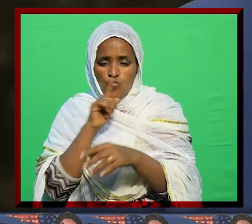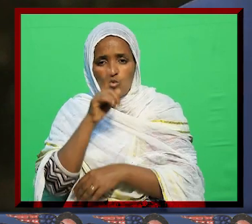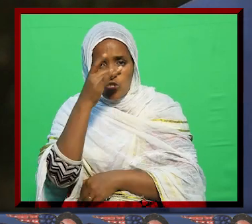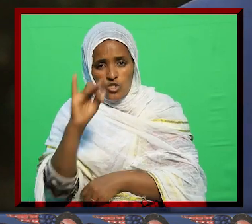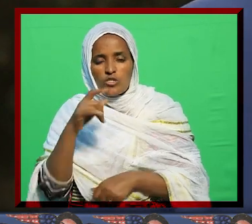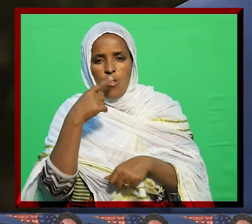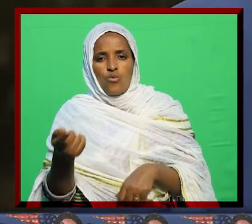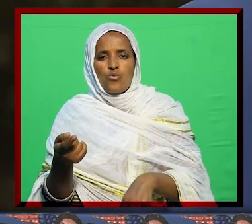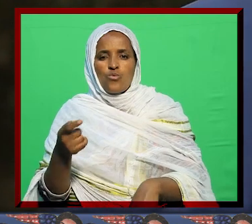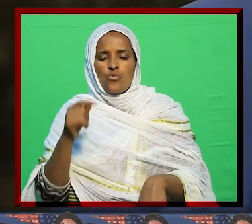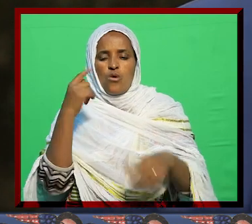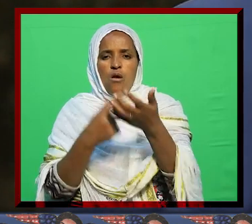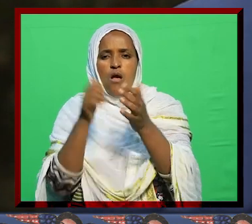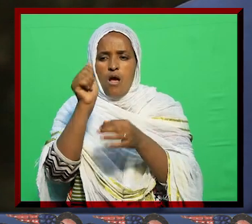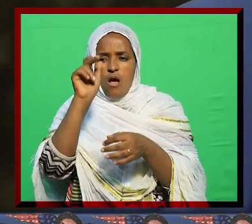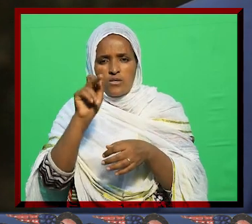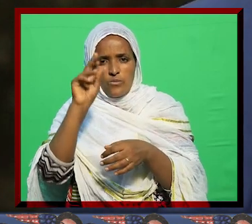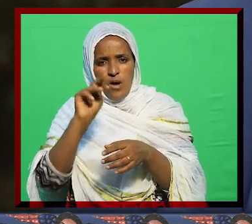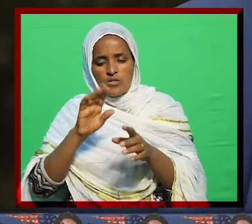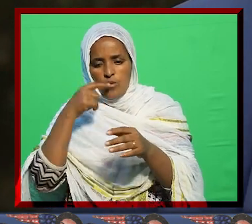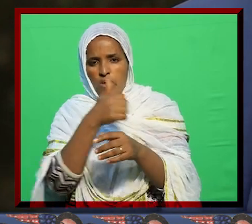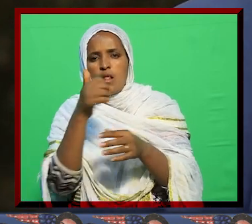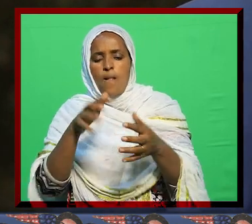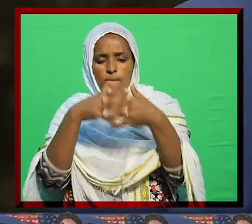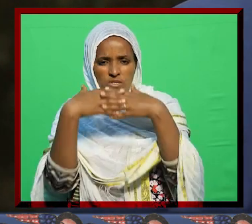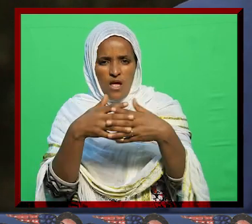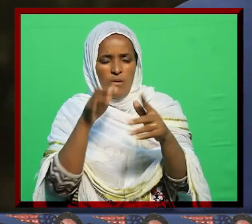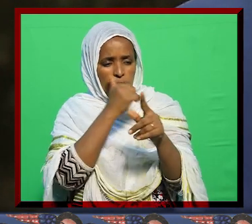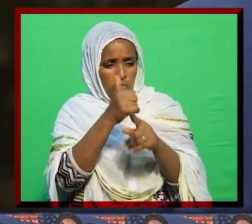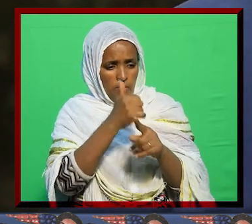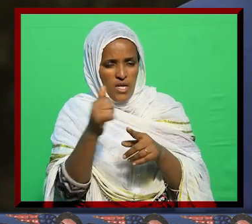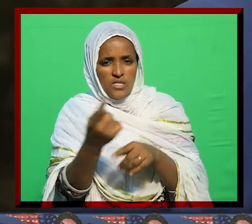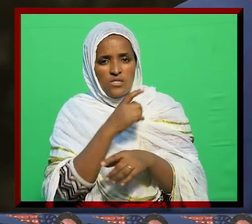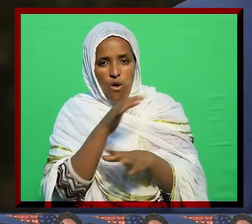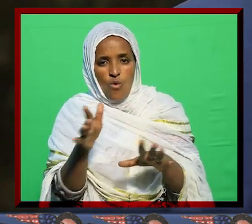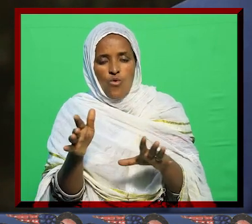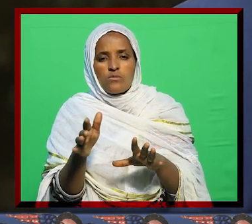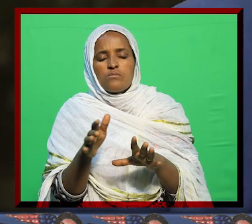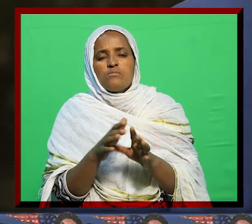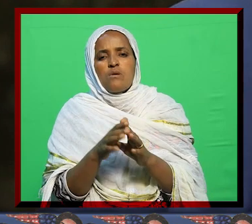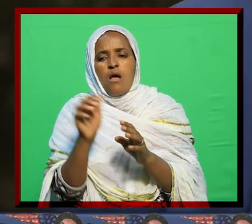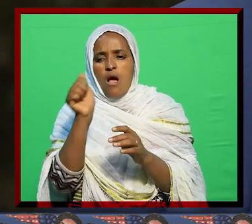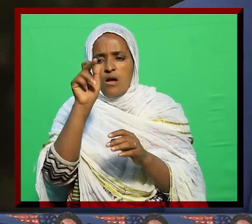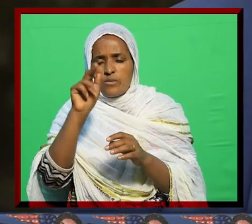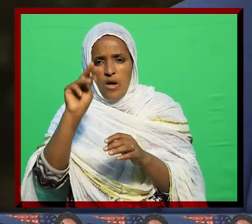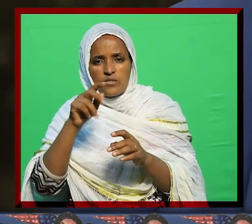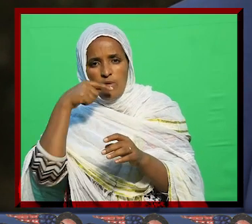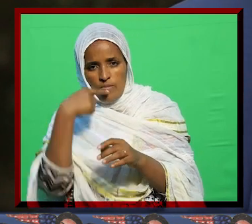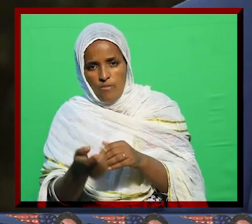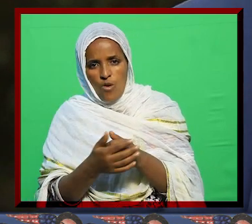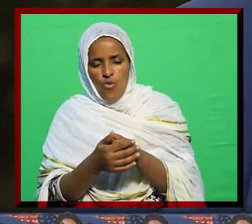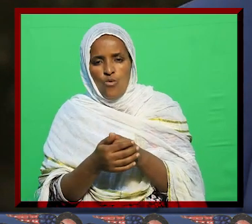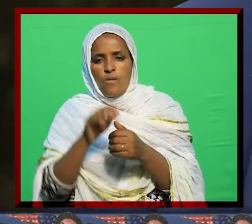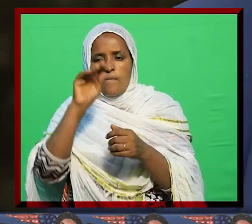በሰዓቱ ጠፍቶ ነው እንጂ ይላሉ። እብነ አድማስ የሚባል ነበረ፣ በሌላ መሳሪያ በብረት በምናምን ሳይሆን እብነ አድማስ በሚባል ነው